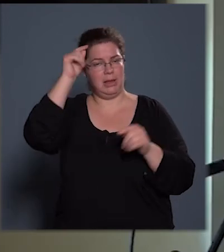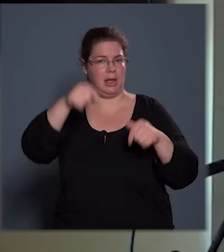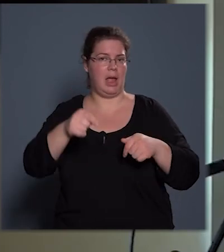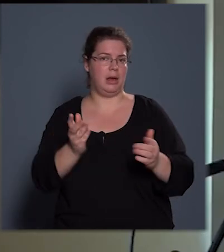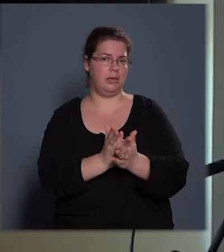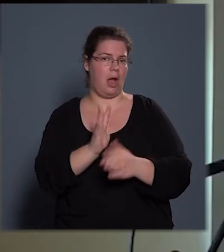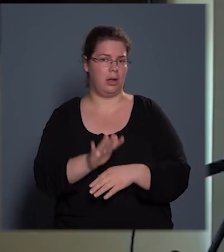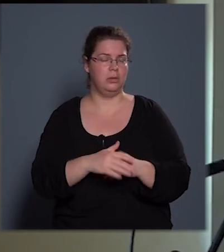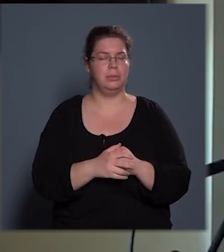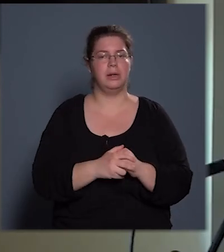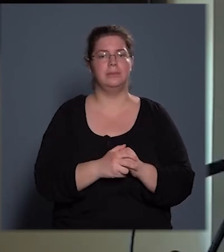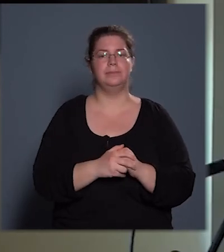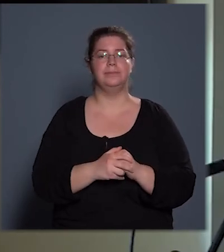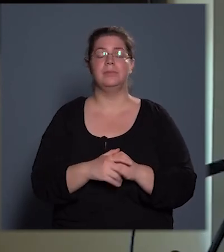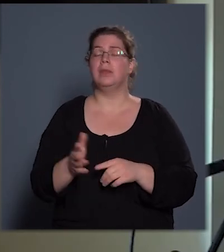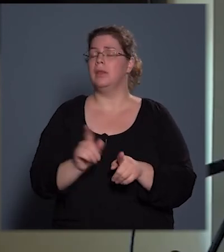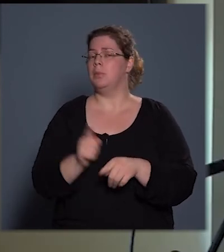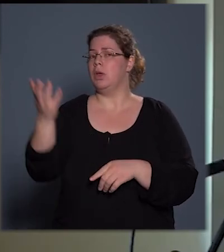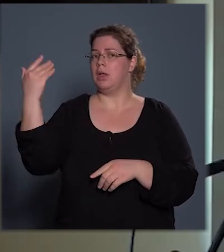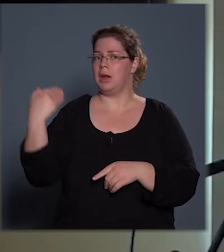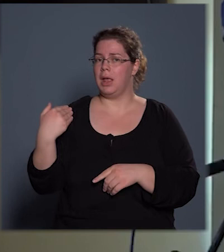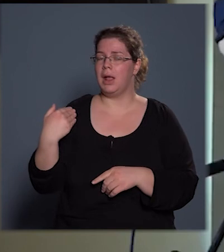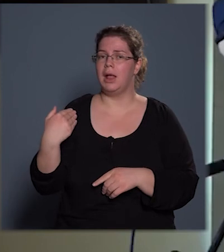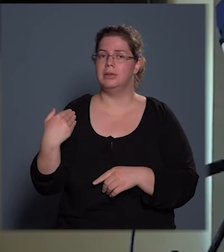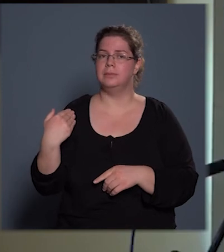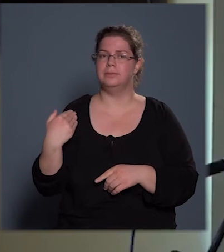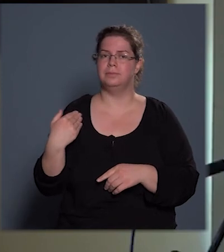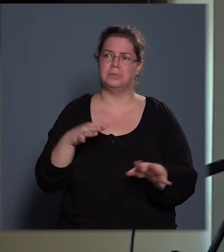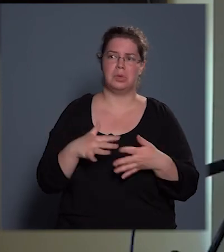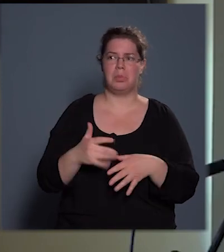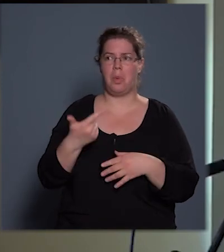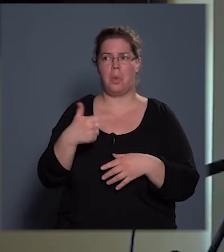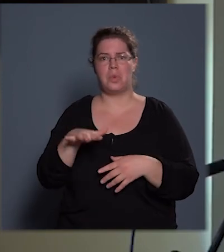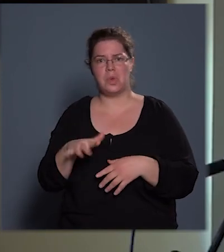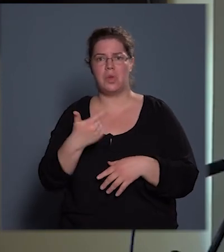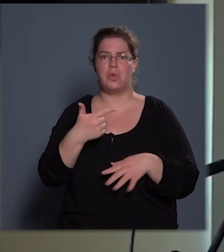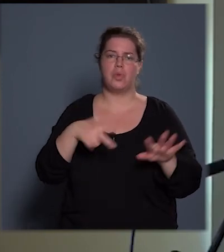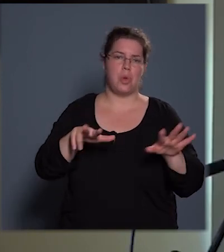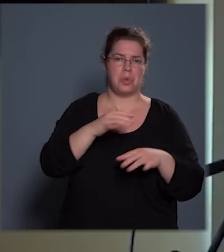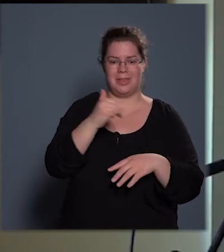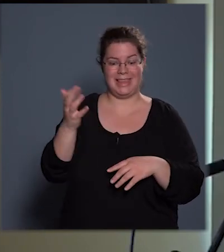alkalomra. Nem olyan régen, kb. 25-28 éve,